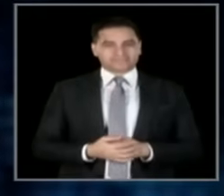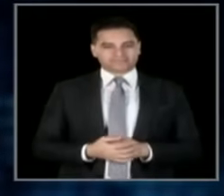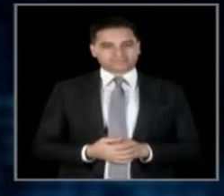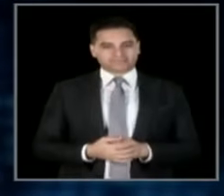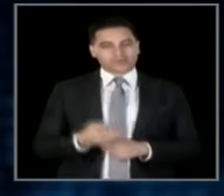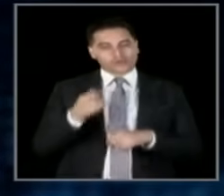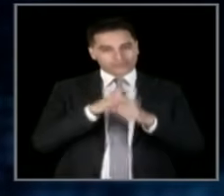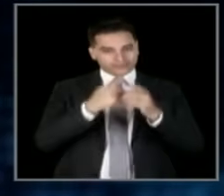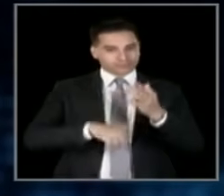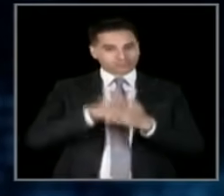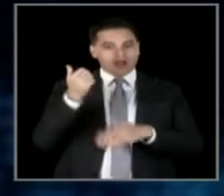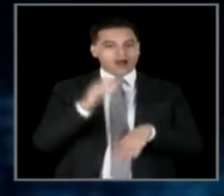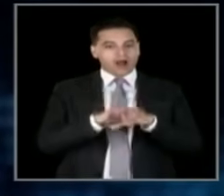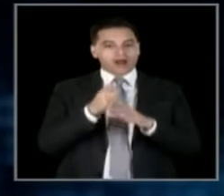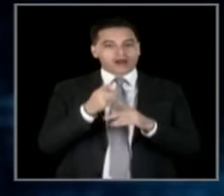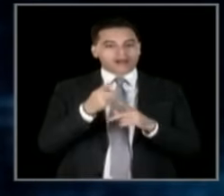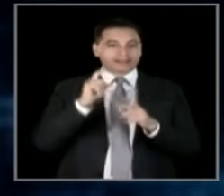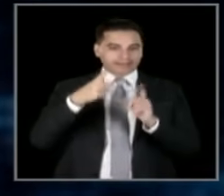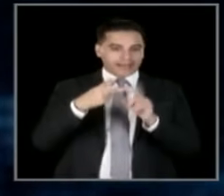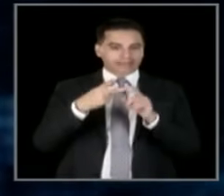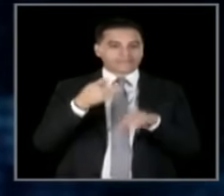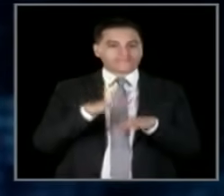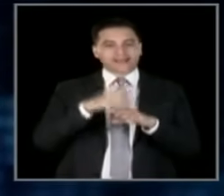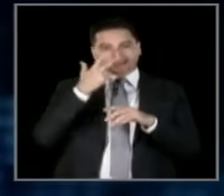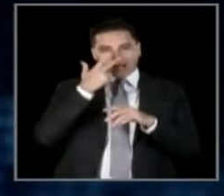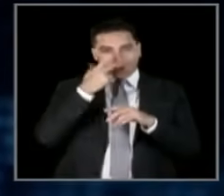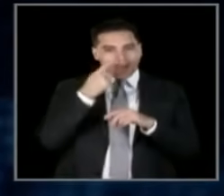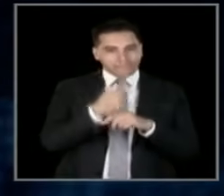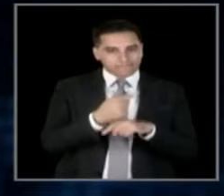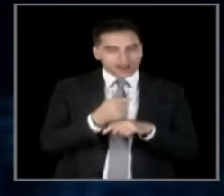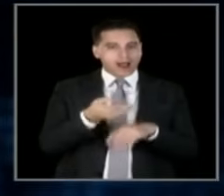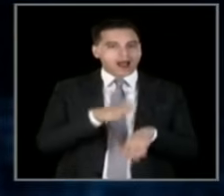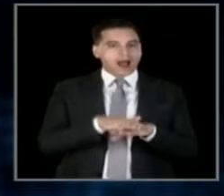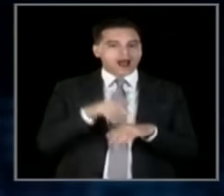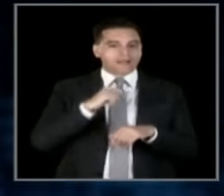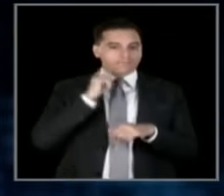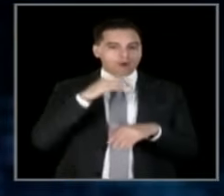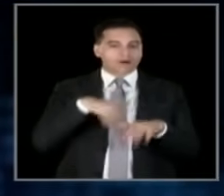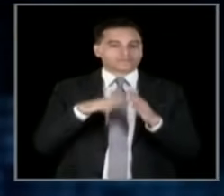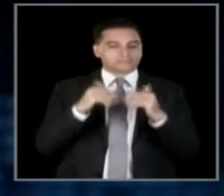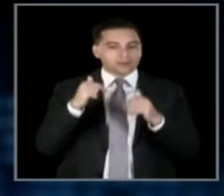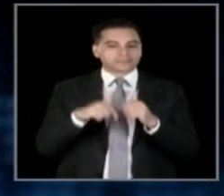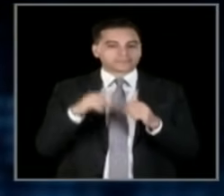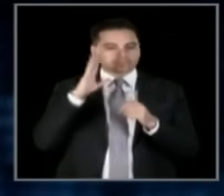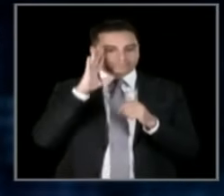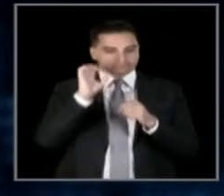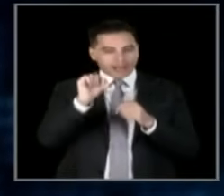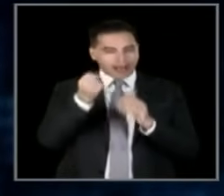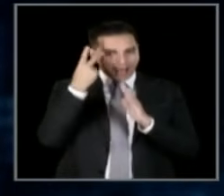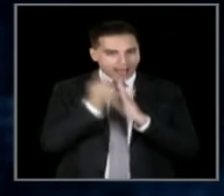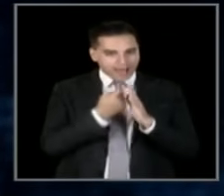2022-2023. كما حصلت المدرسة على المركز الثاني في الثانوية العامة على مستوى الجمهورية للقسم الأدبي